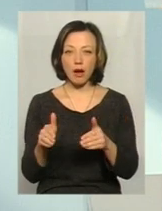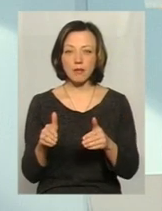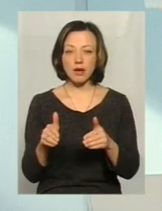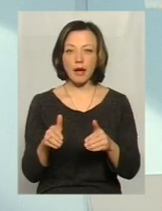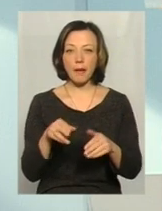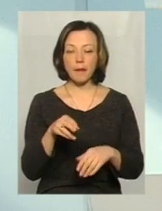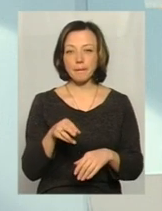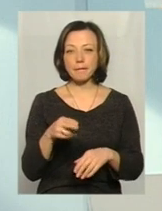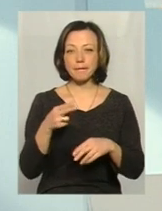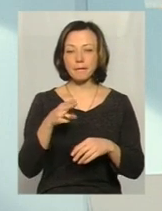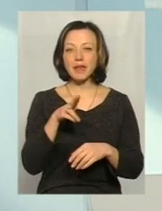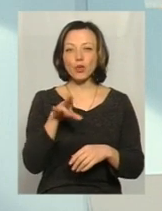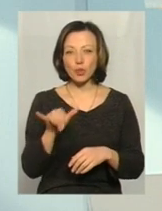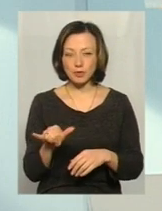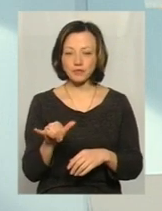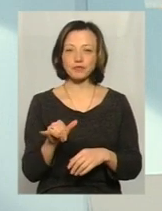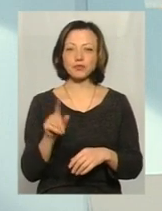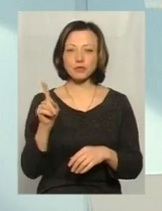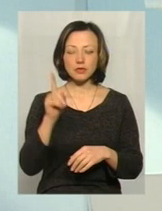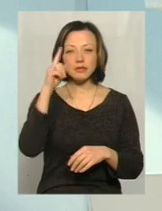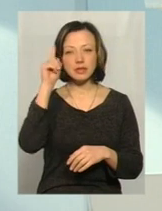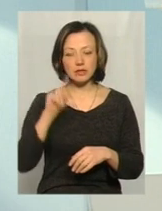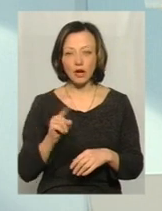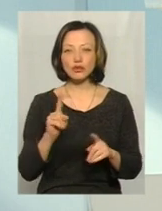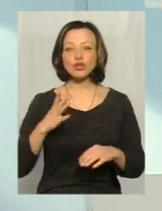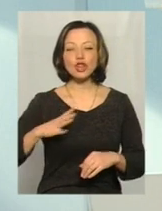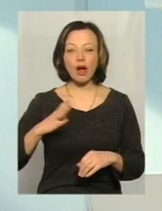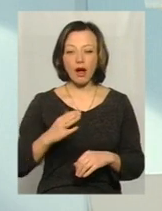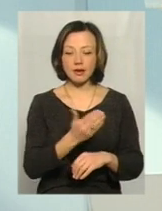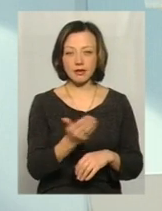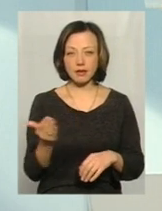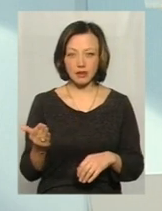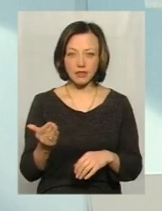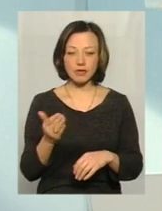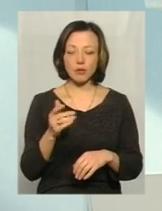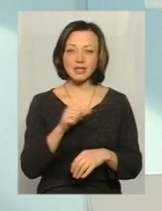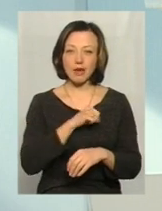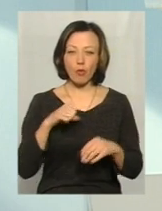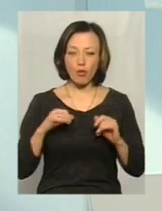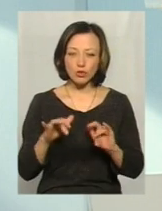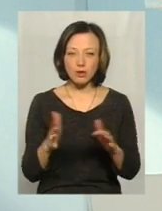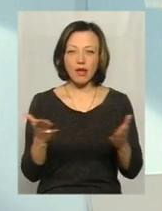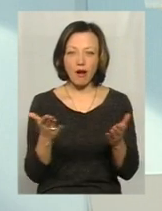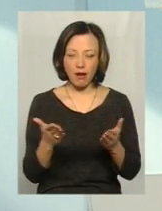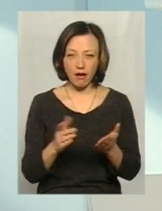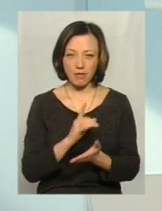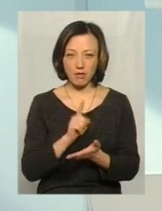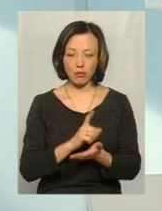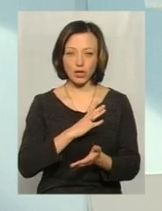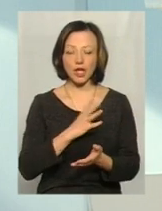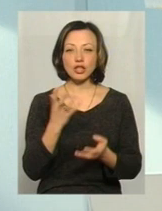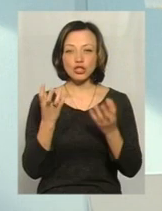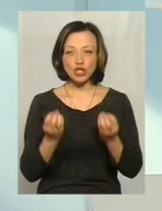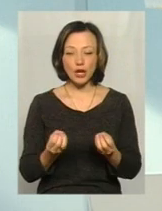ПТНЗ для того, щоб вони знали, що очікує їх щодо самої процедури. Крім того, ми